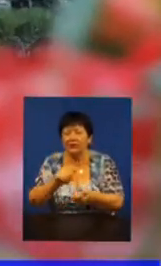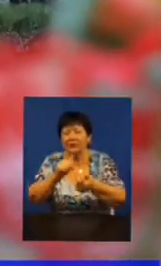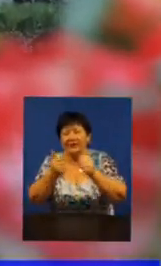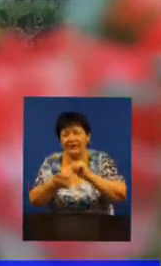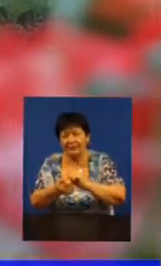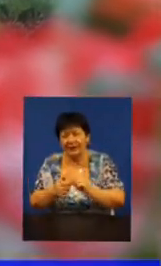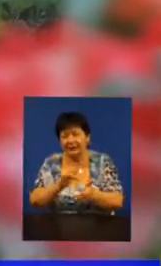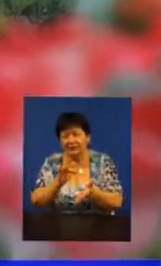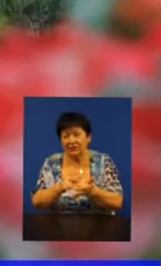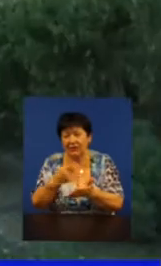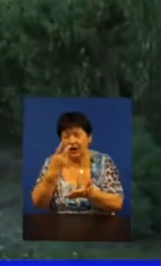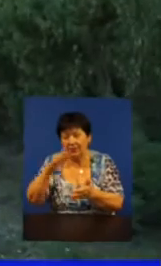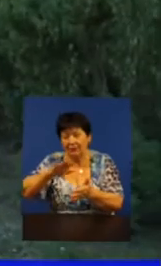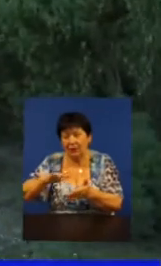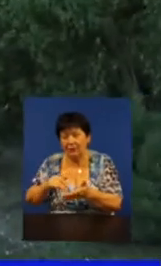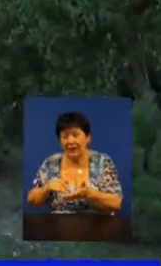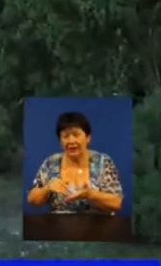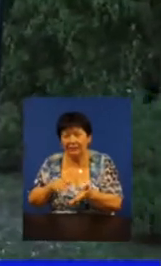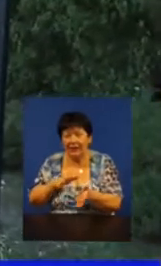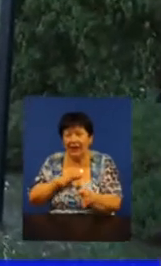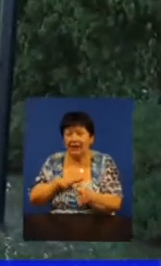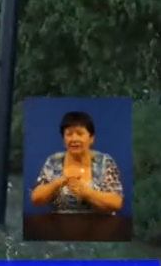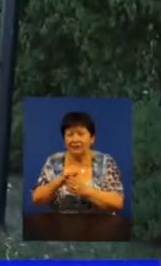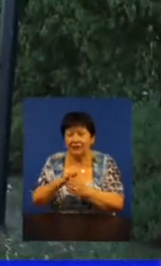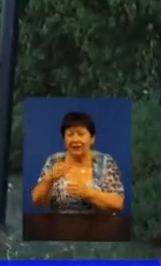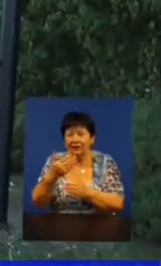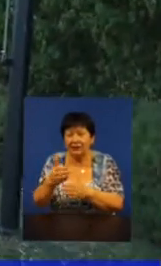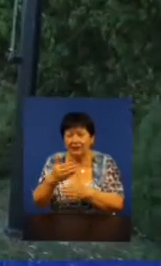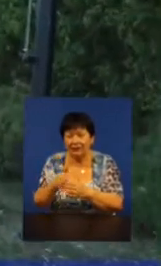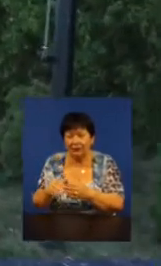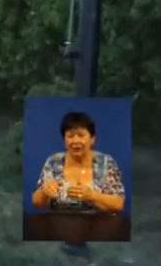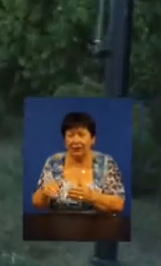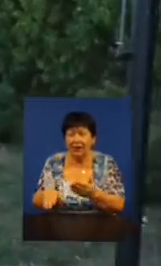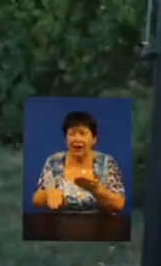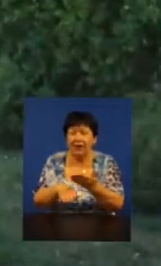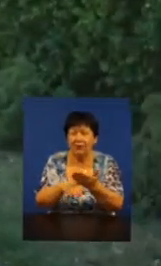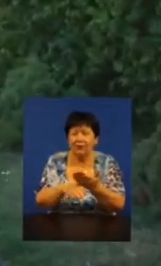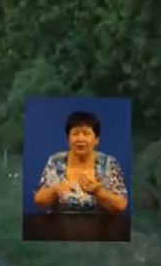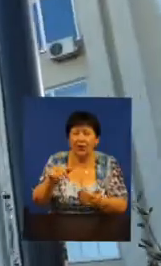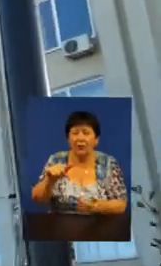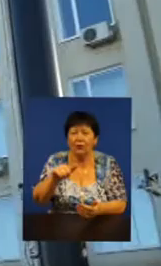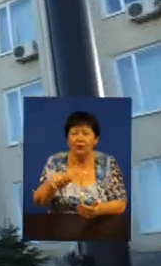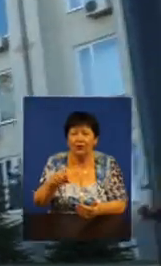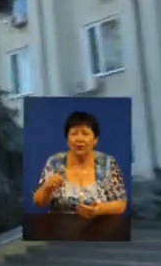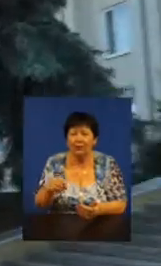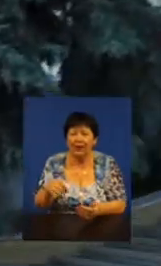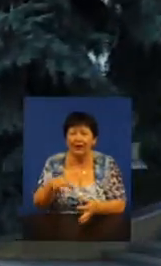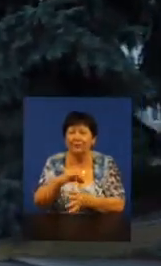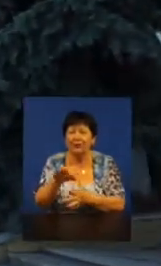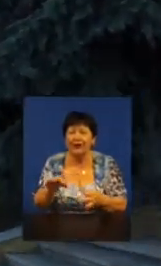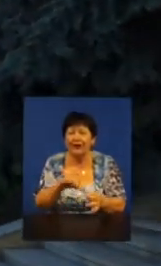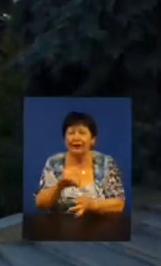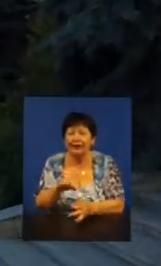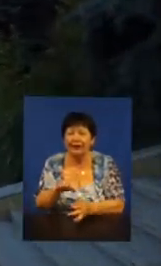orașului ca urmare a executării proiectelor care au contribuție parțială a Uniunii Europene. Малинки проект вот